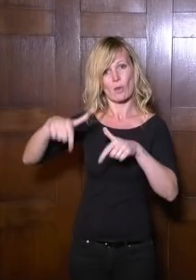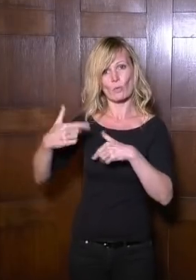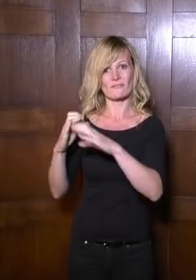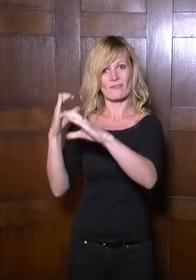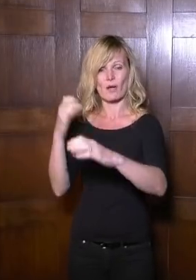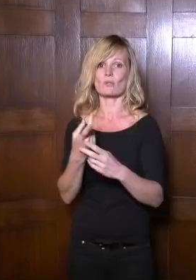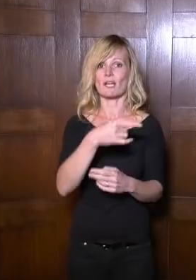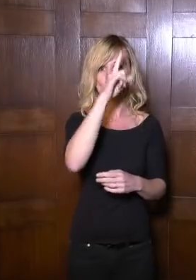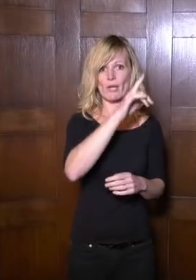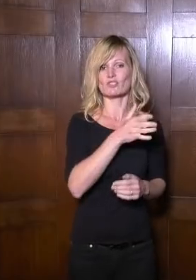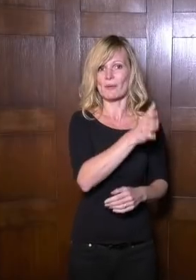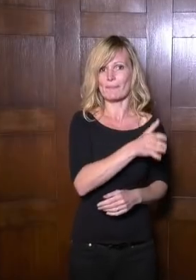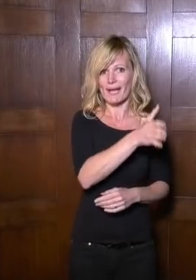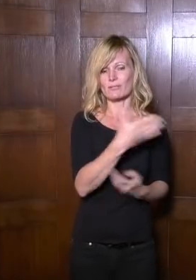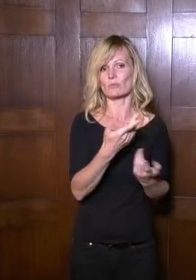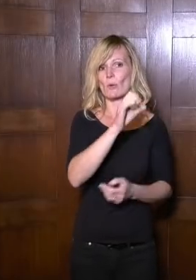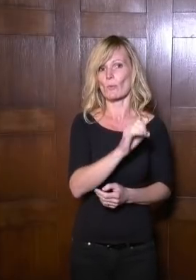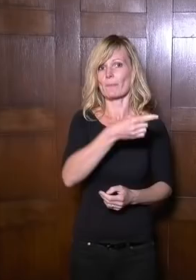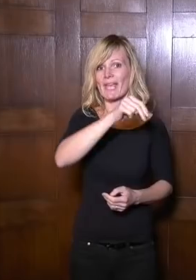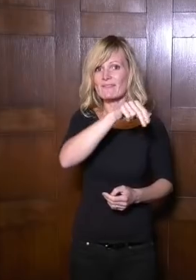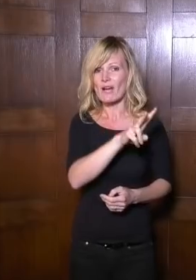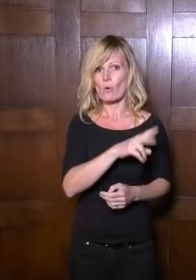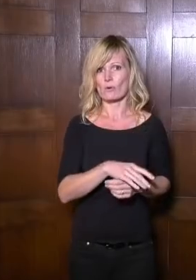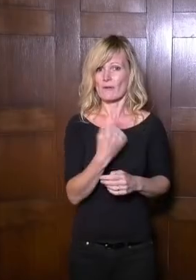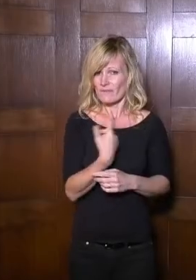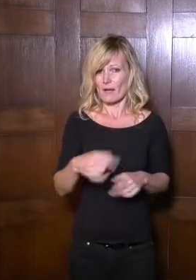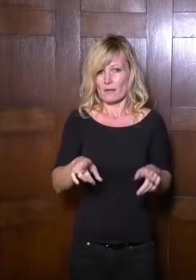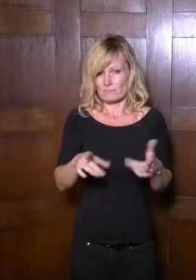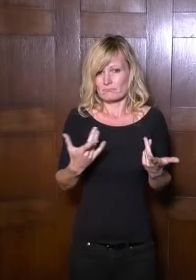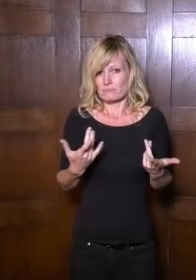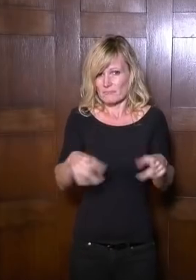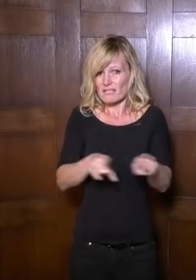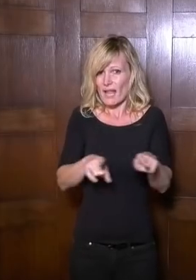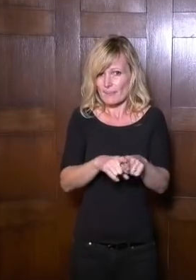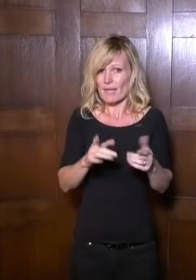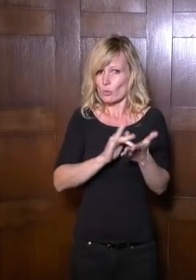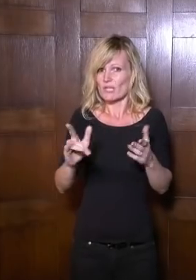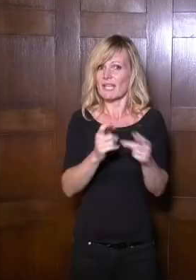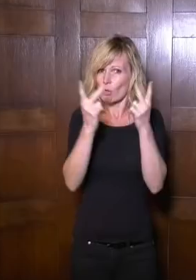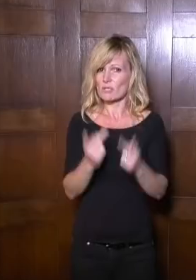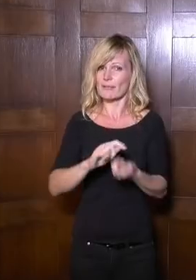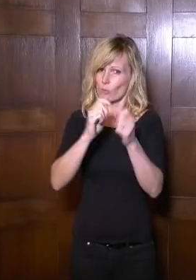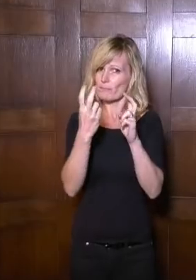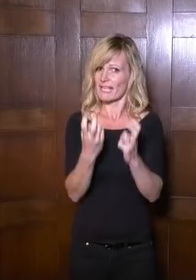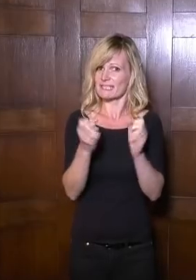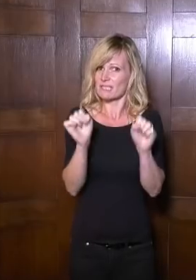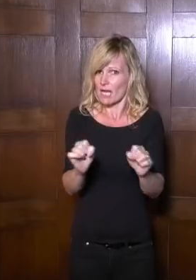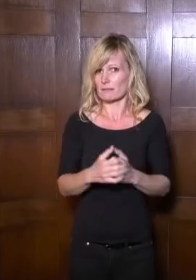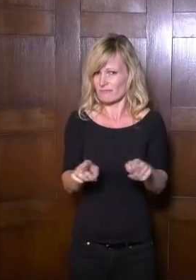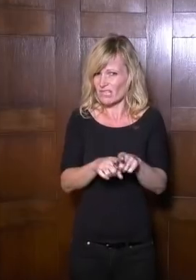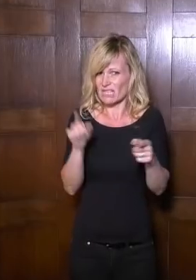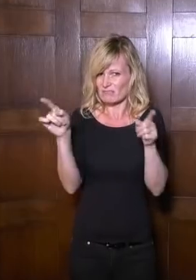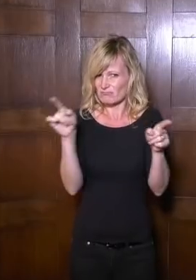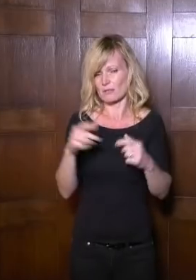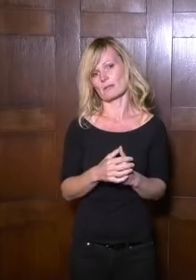bei der Deutschen Bahn oder im ÖPNV ist, auch in unseren Reisebussen durchsetzen, umsetzen. Und da hätte ich natürlich die Bitte, dass